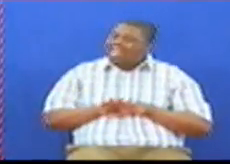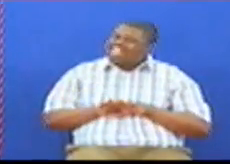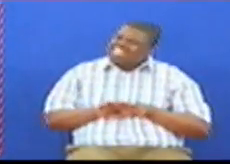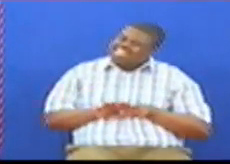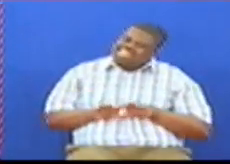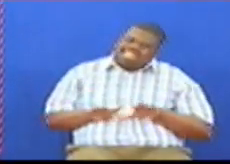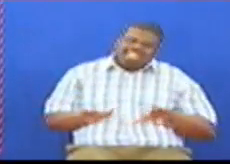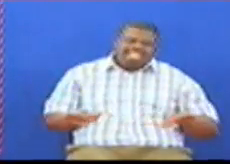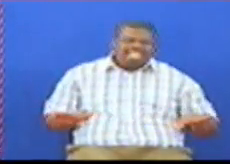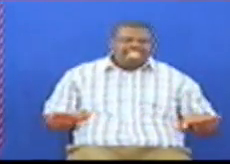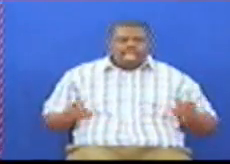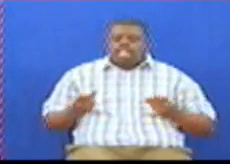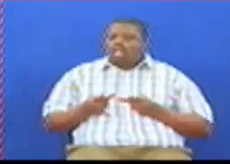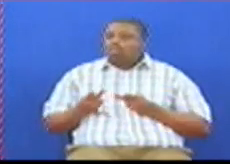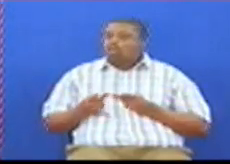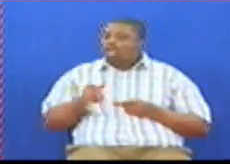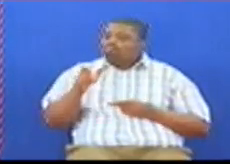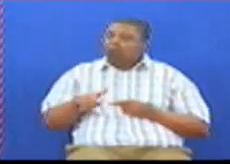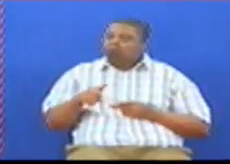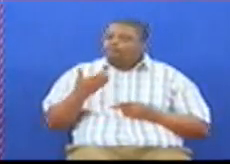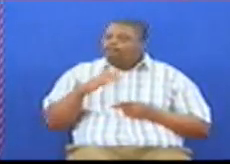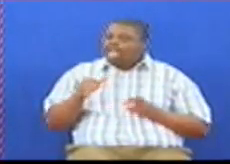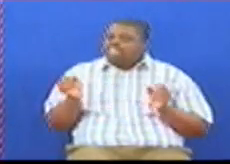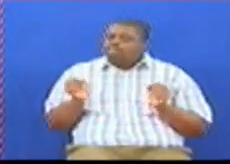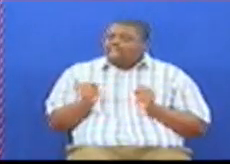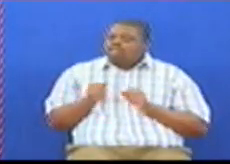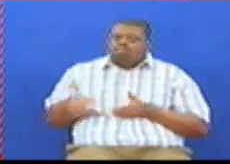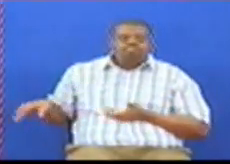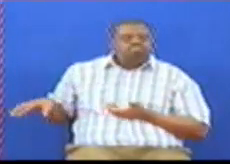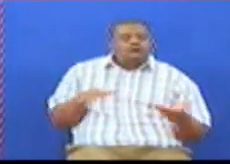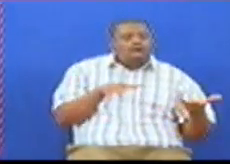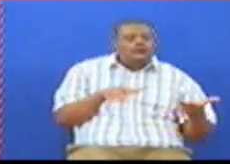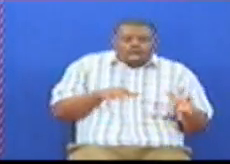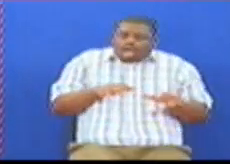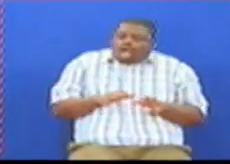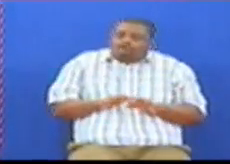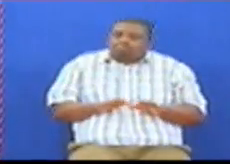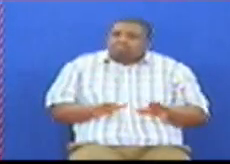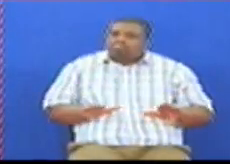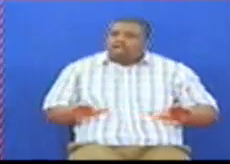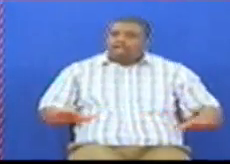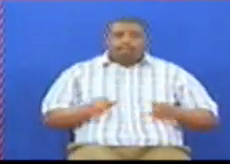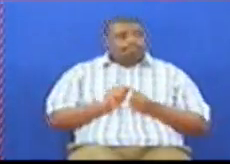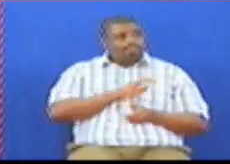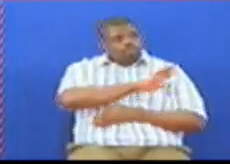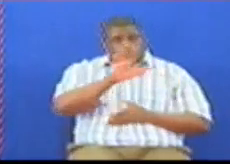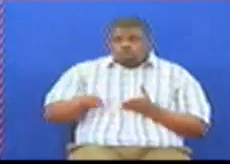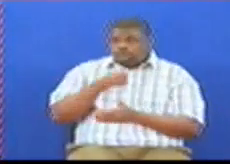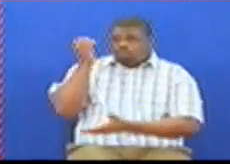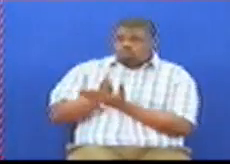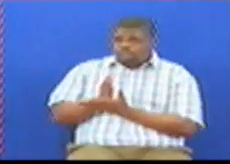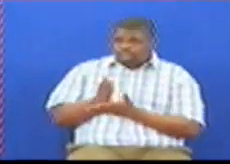maji. Ni kwa nini? Ni kwa sababu tuliyozungumzo humu hakuna yanayodanganywa, yote ni ya ukweli. Tukisema